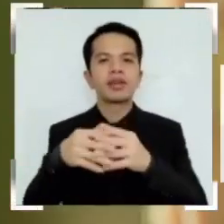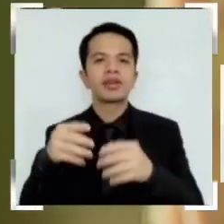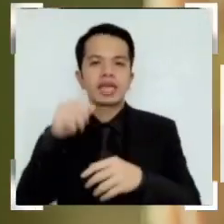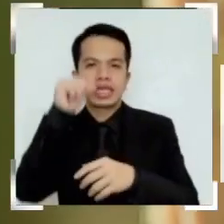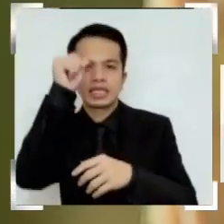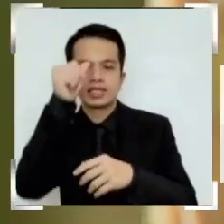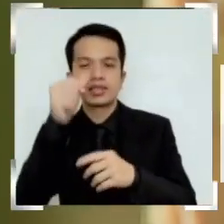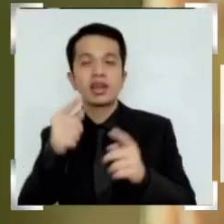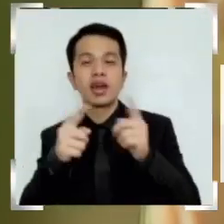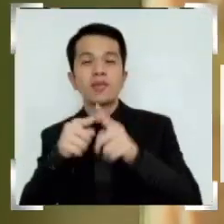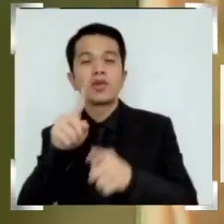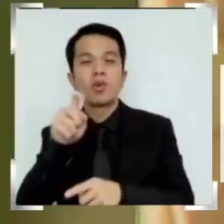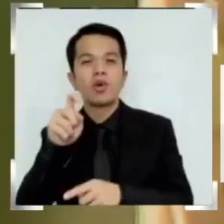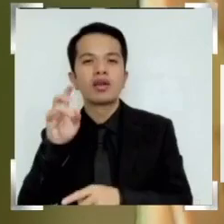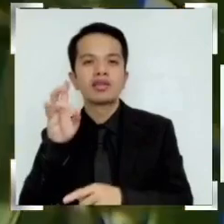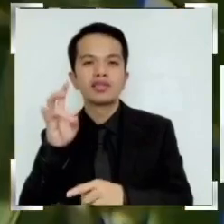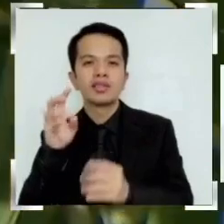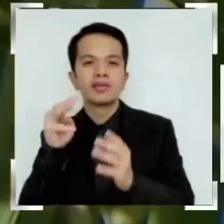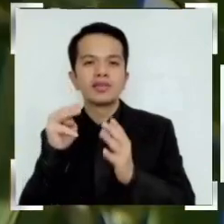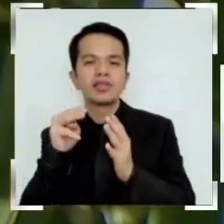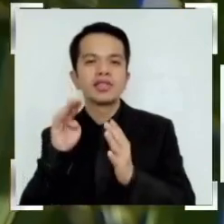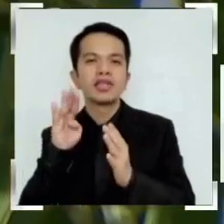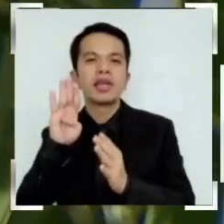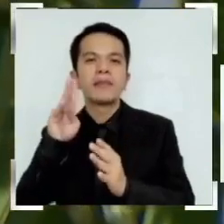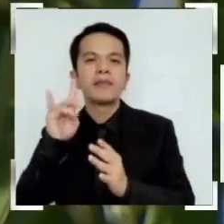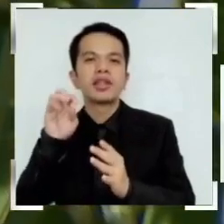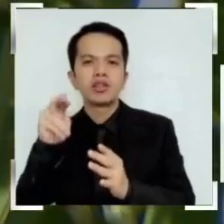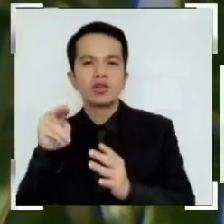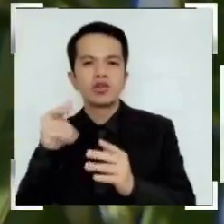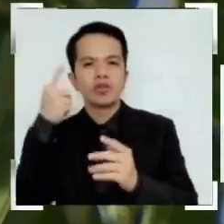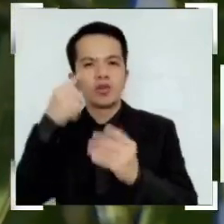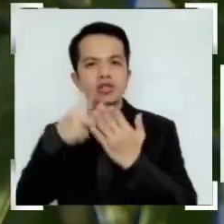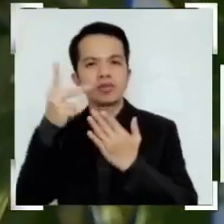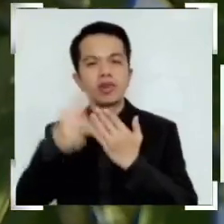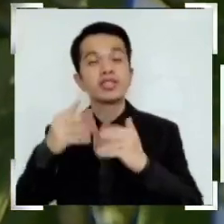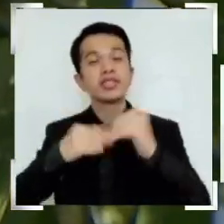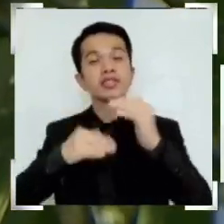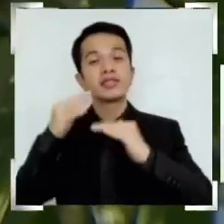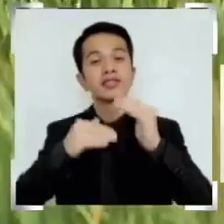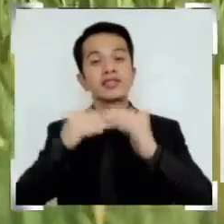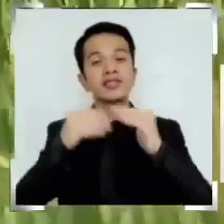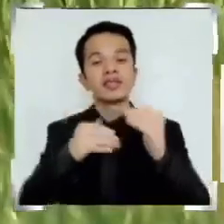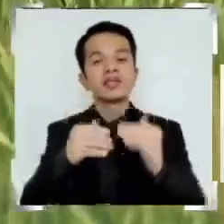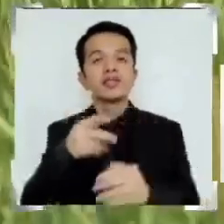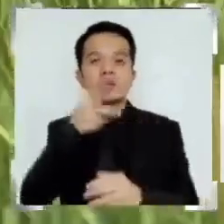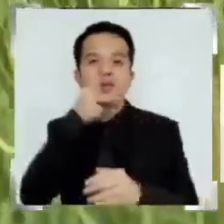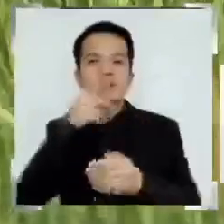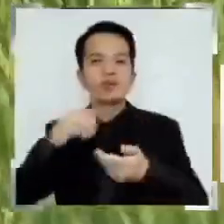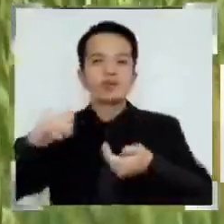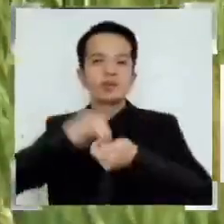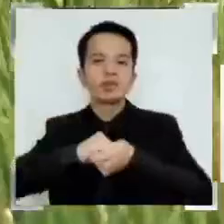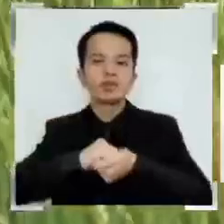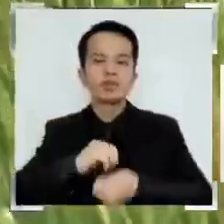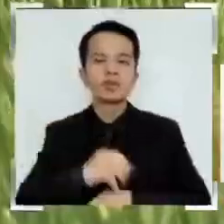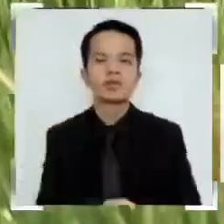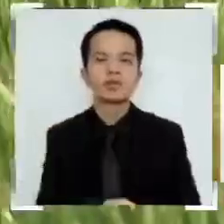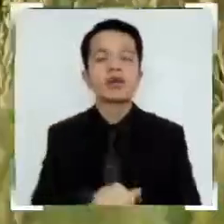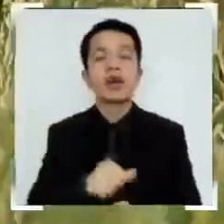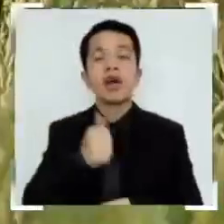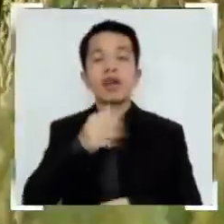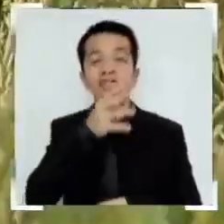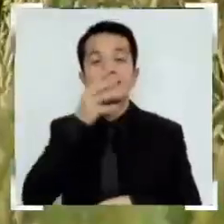ang maaaring gastusin para sa proyekto na pwedeng itayo sa pamamagitan ng public-private partnership. Ang ilang magsasaka sa Nueva